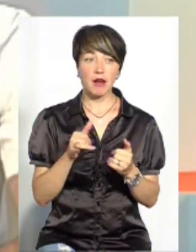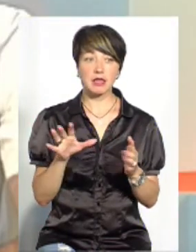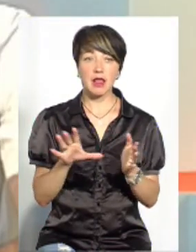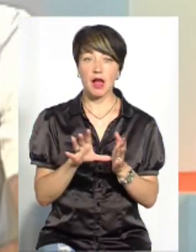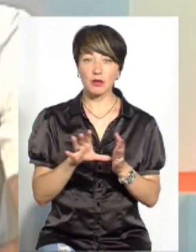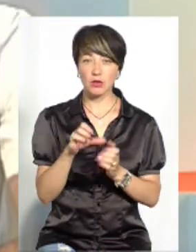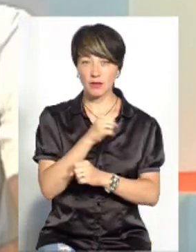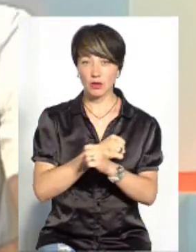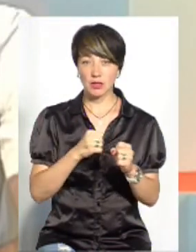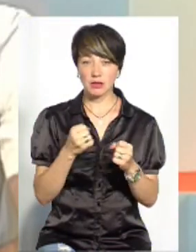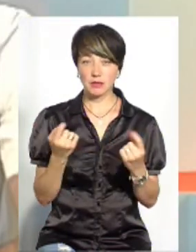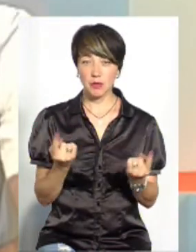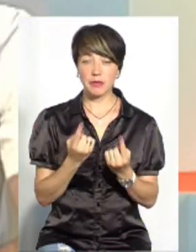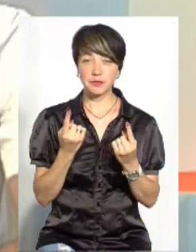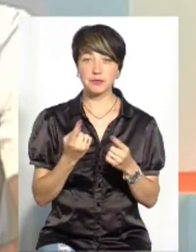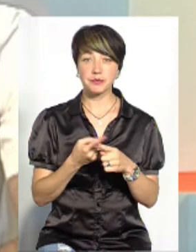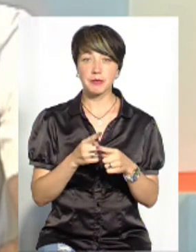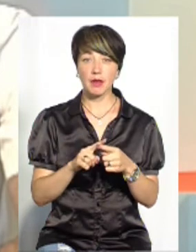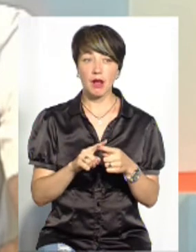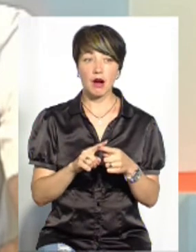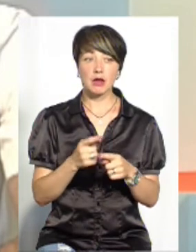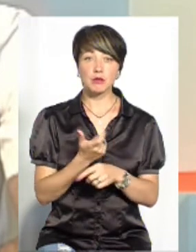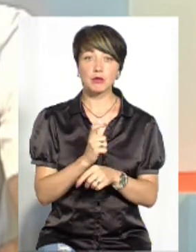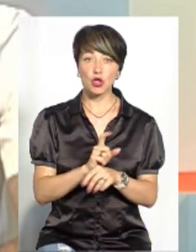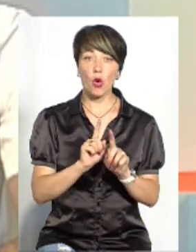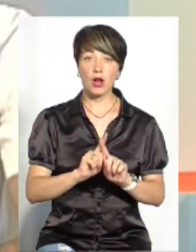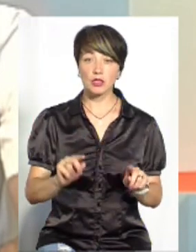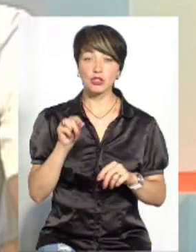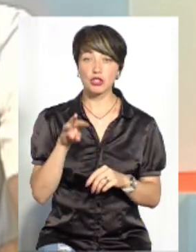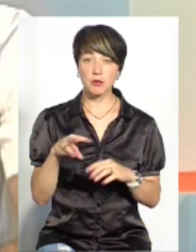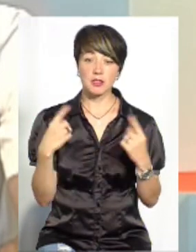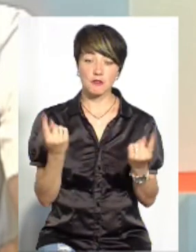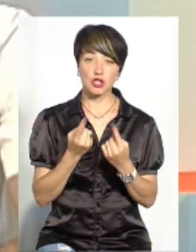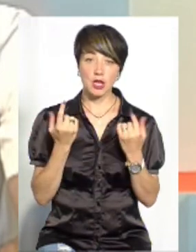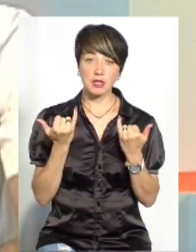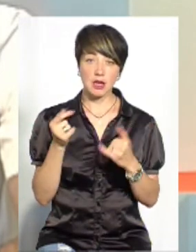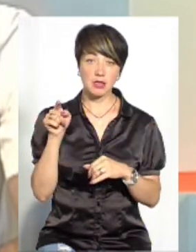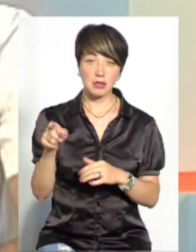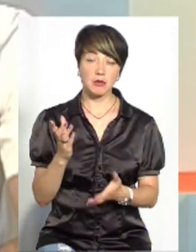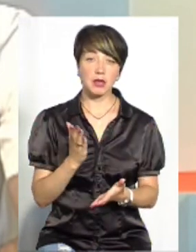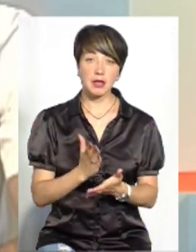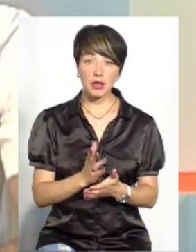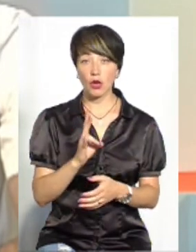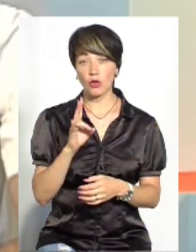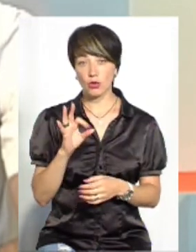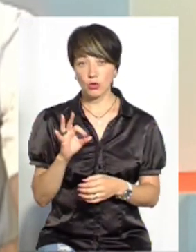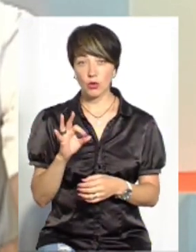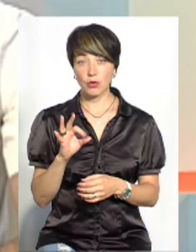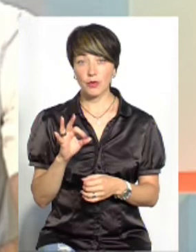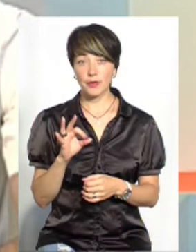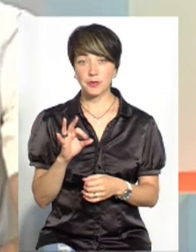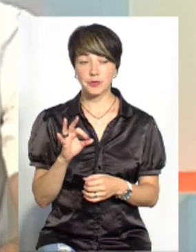електродвигунами, то більш, мабуть, оригінальніше, ніж звичайні, які там зараз стоять, але то звичайні,